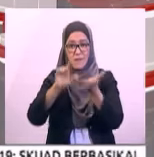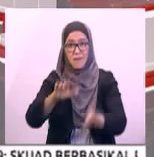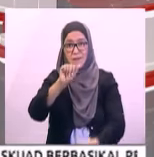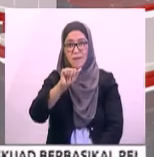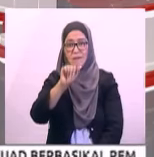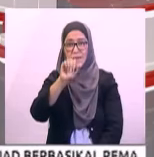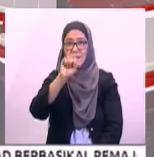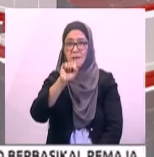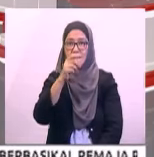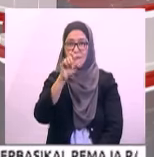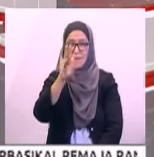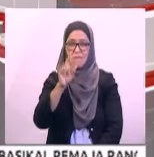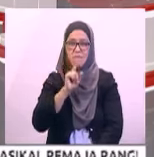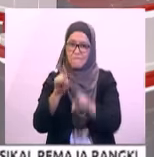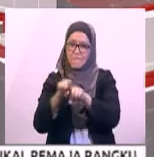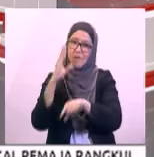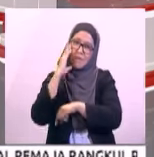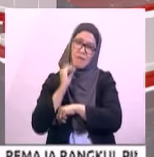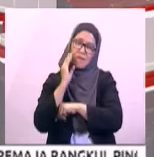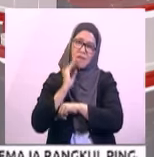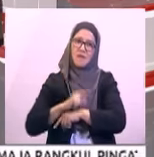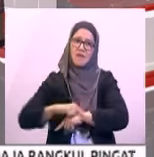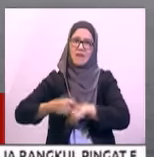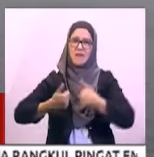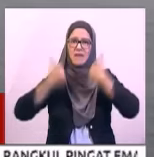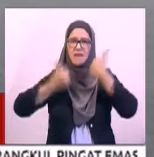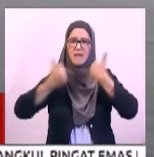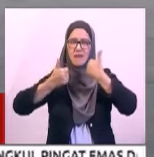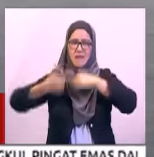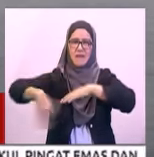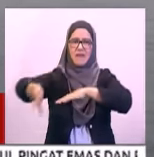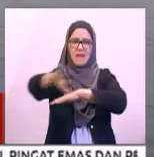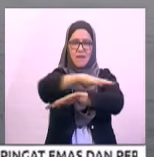pengalaman beraya di lautan.